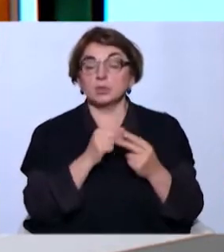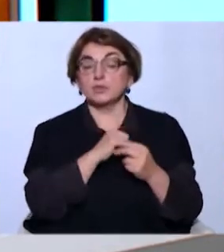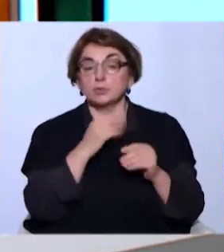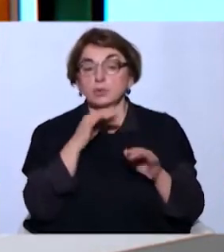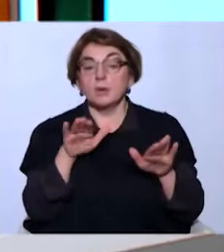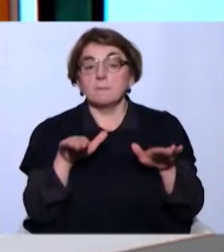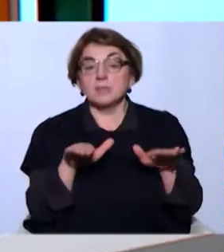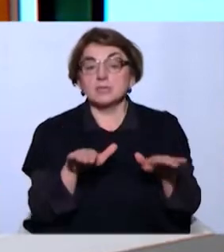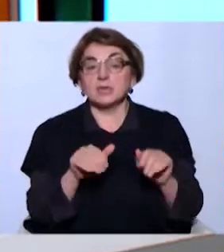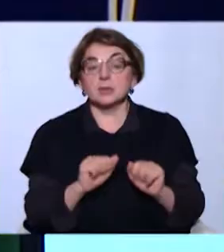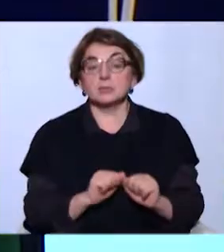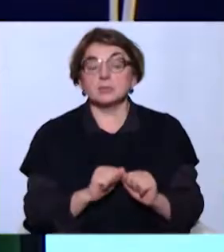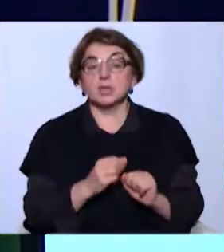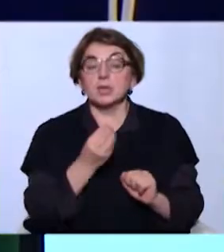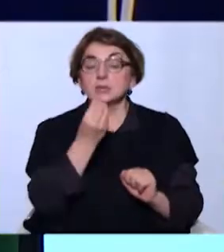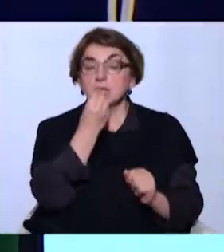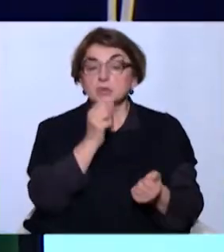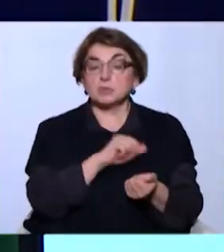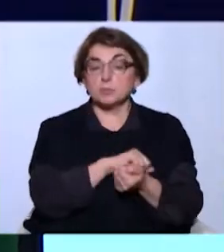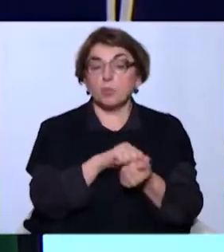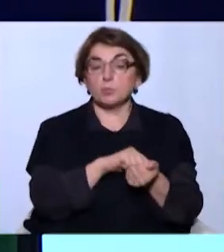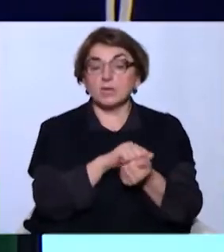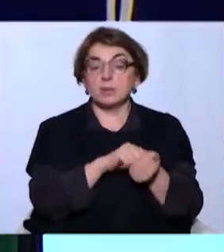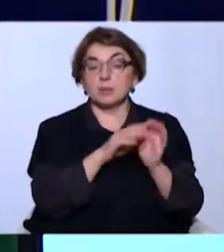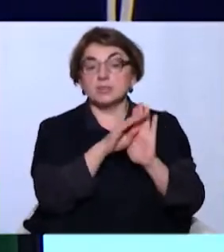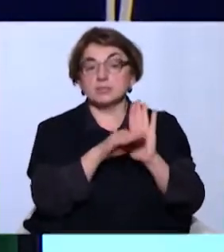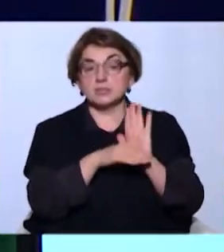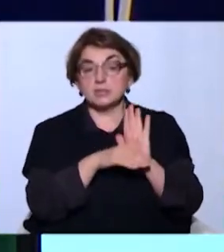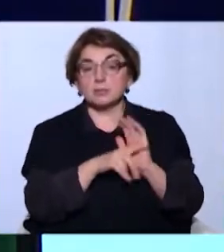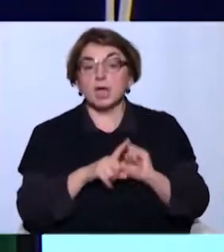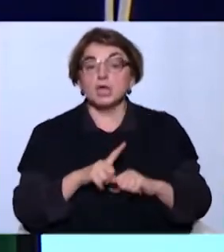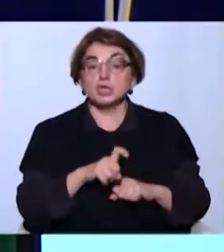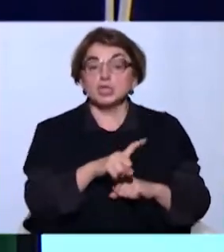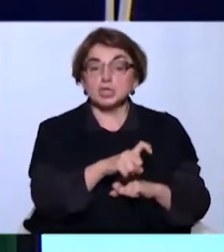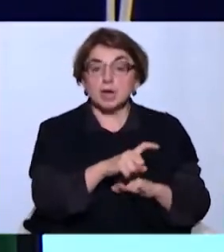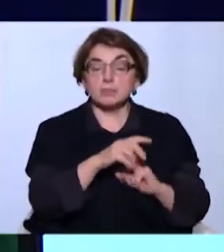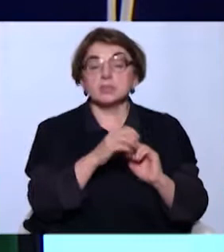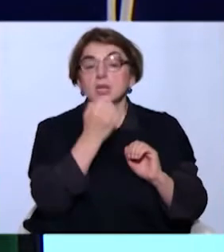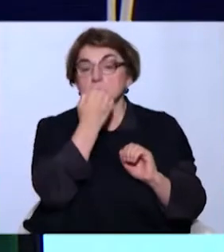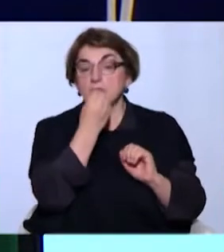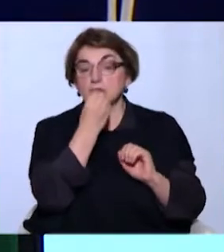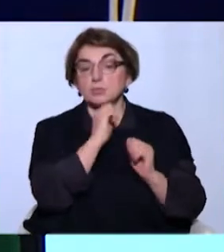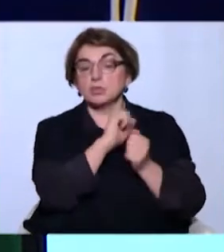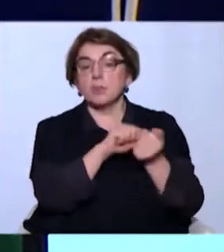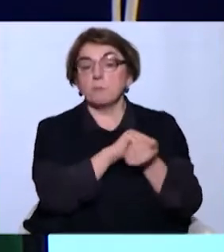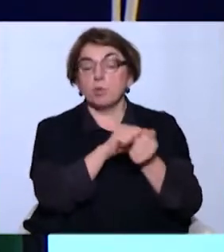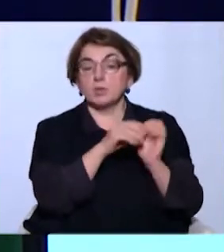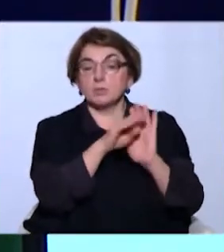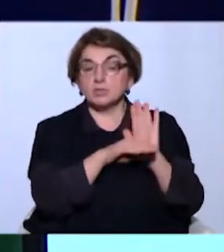მწერების საჭმის მომნელებელი სისტემა. ჭიების საჭმის მომნელებელი სისტემასთან